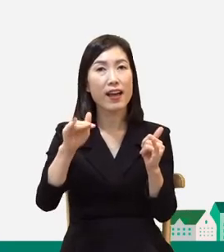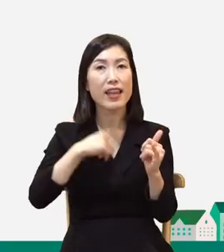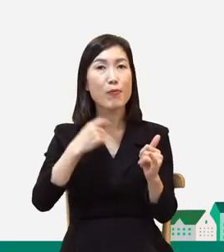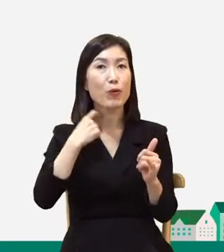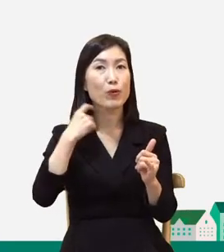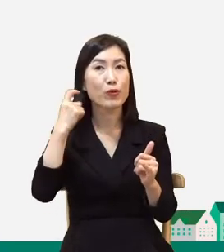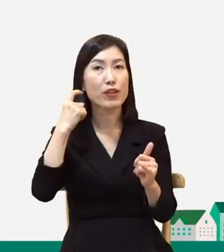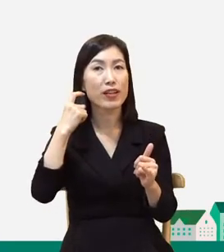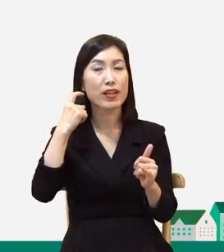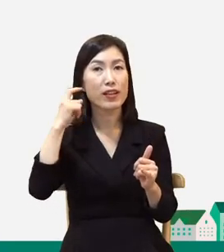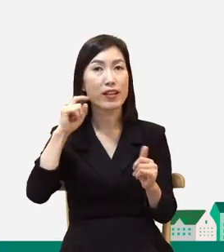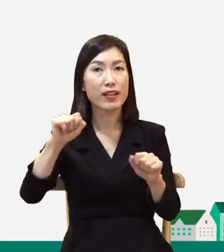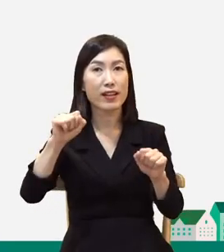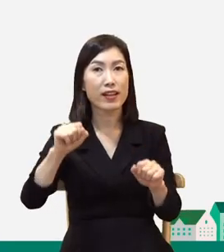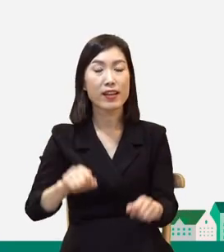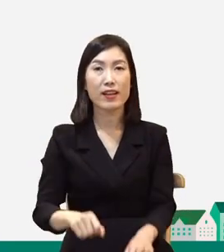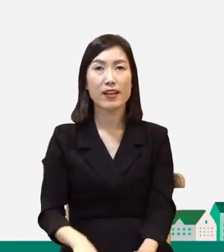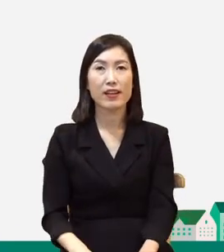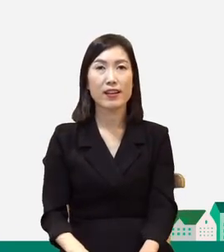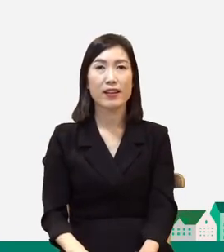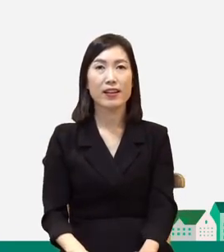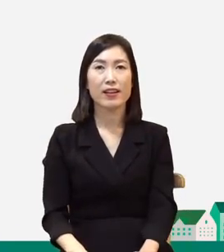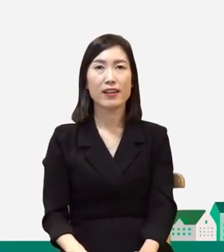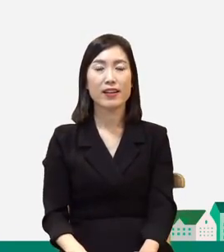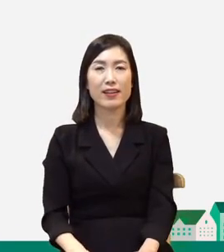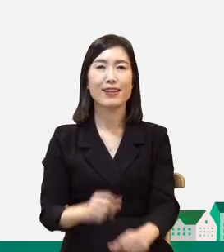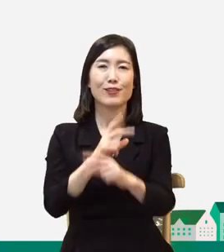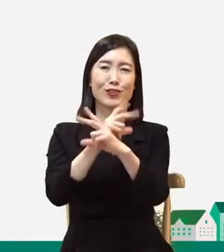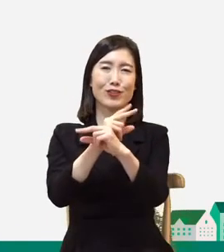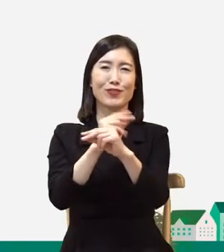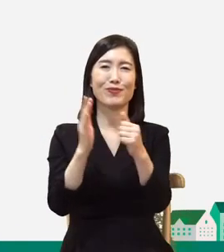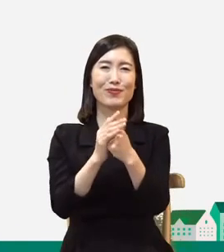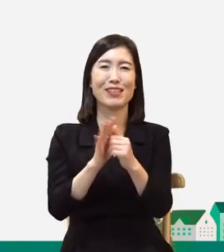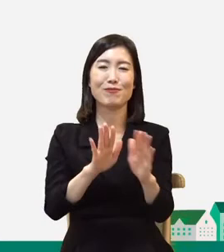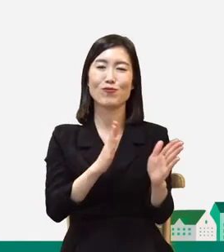네. 지금 준비 중에 계신 것 같아요.